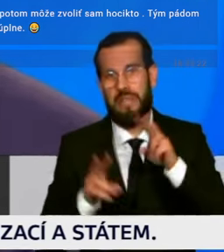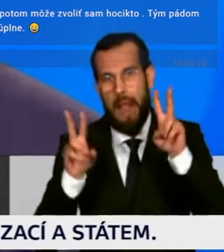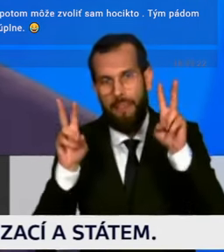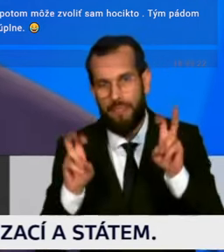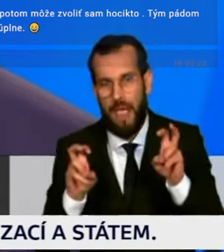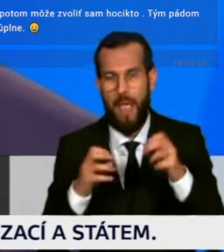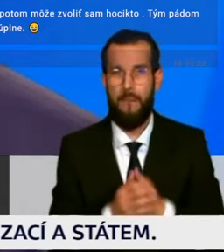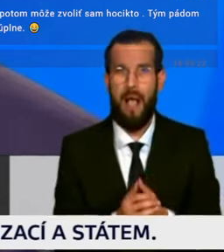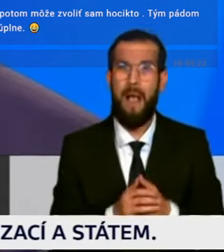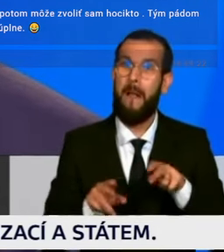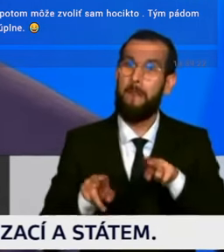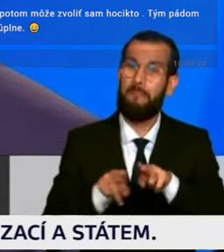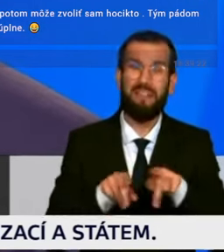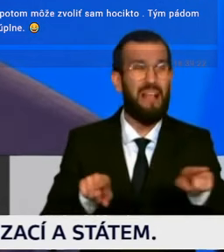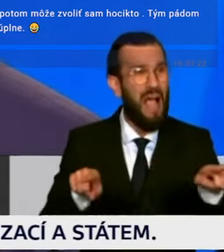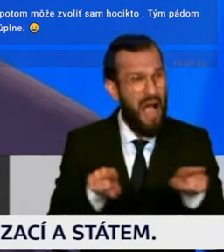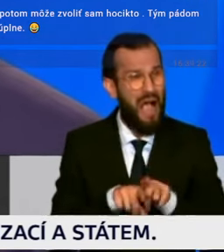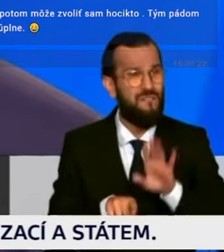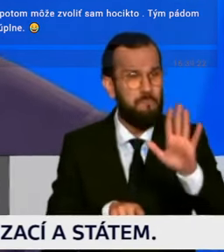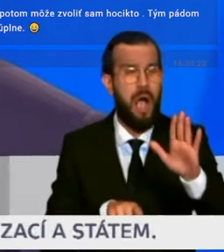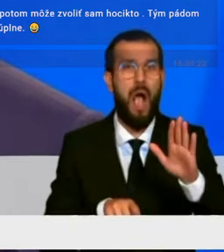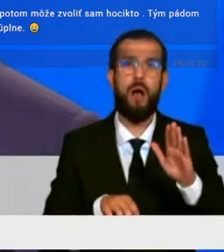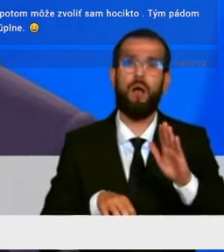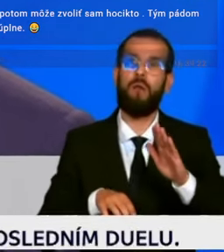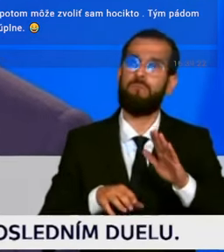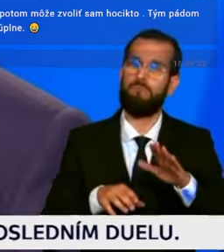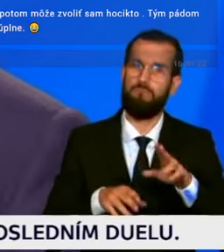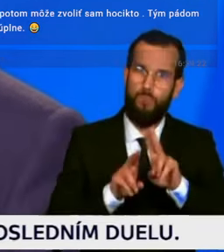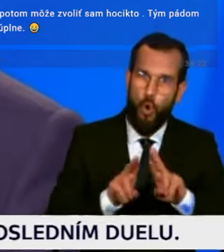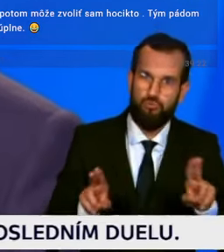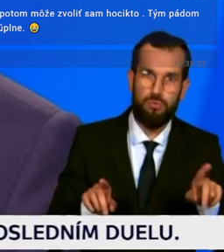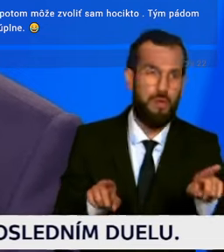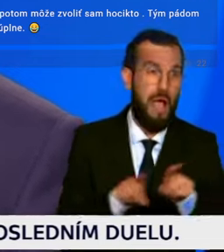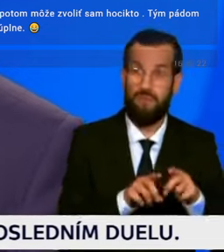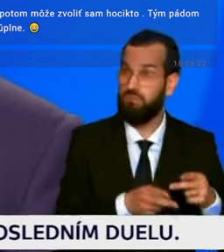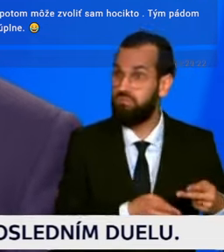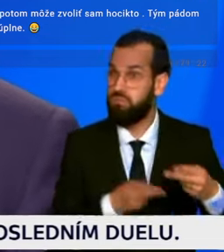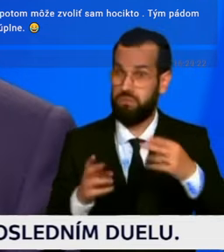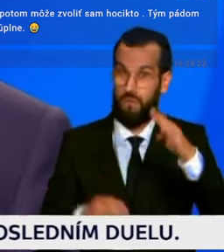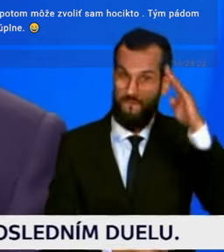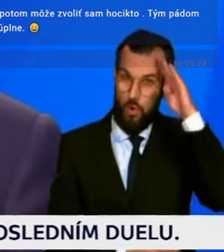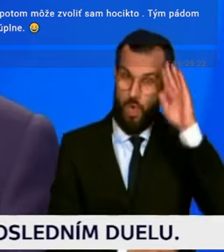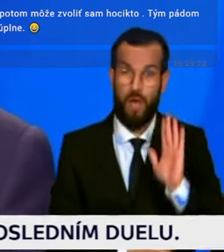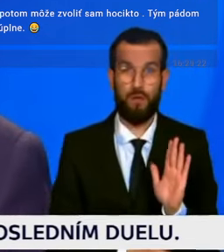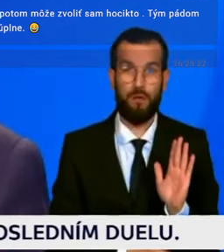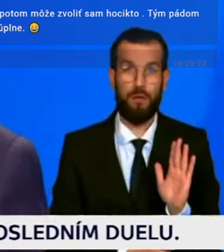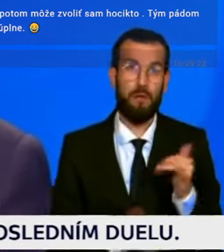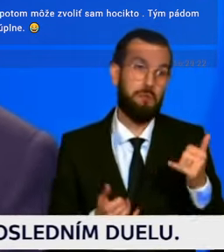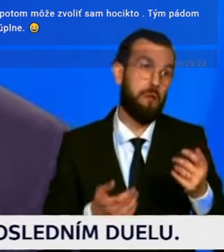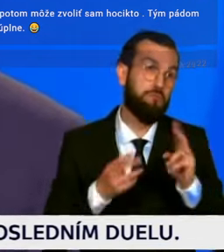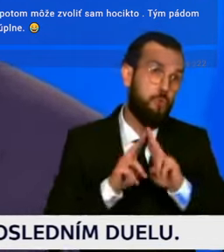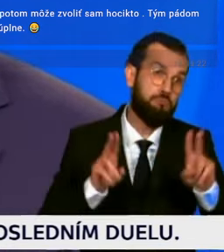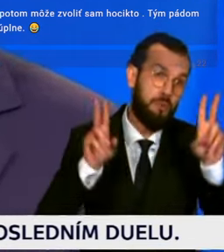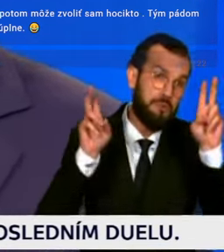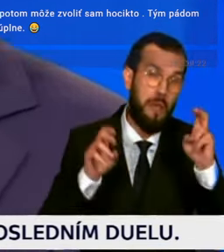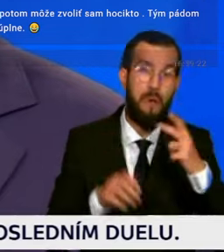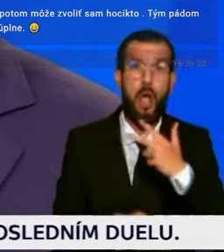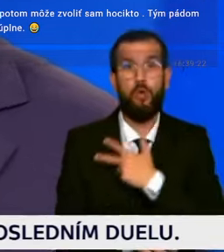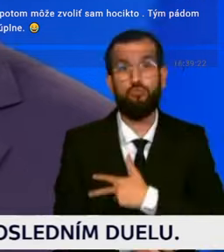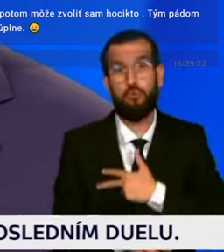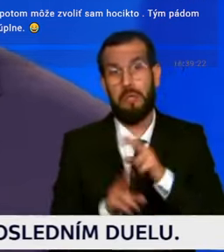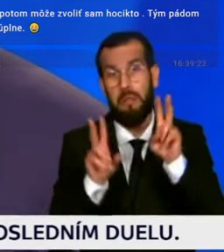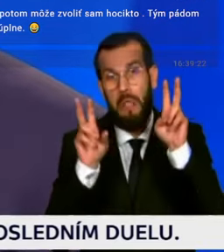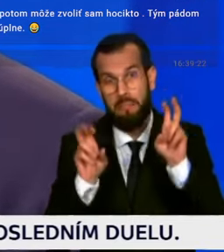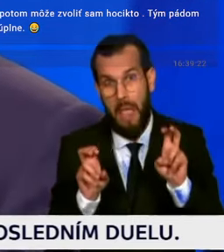všetkom prezident má také isté kompetencie asi ako hovoríte aj o vyslaní vojsk Tak ak sa môžeme pol hodinu baviť o sociálnych veciach s kandidátmi na